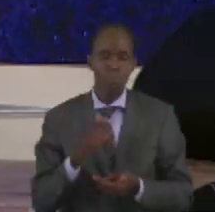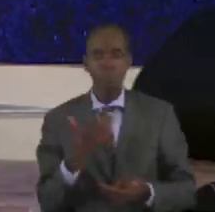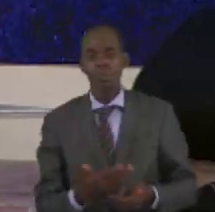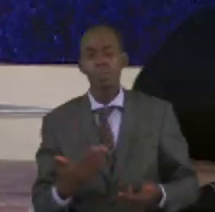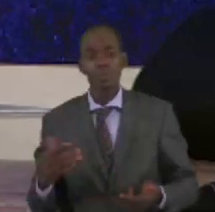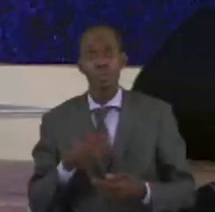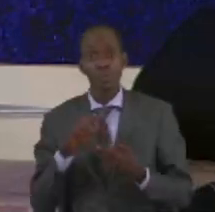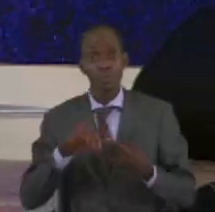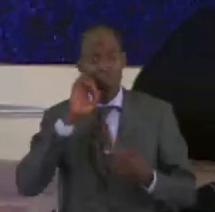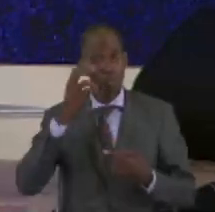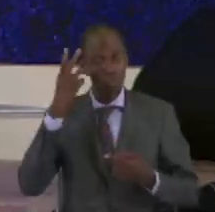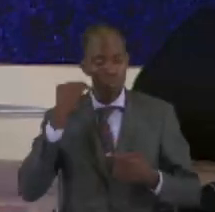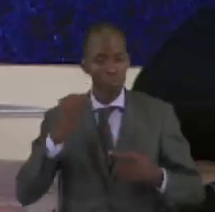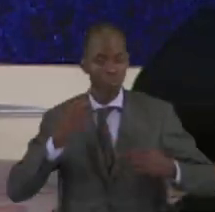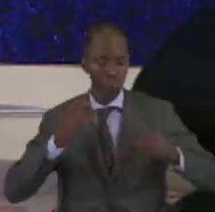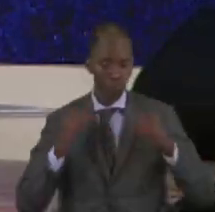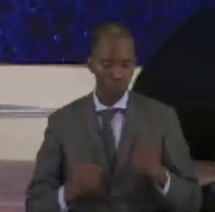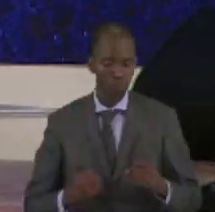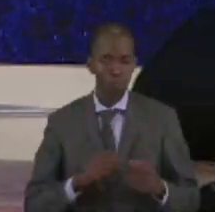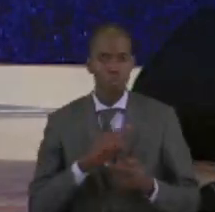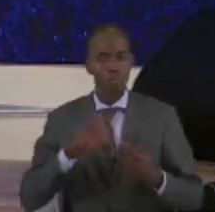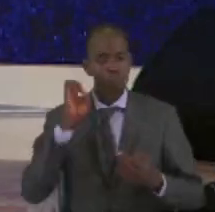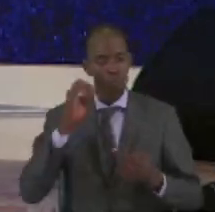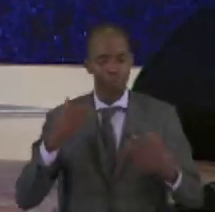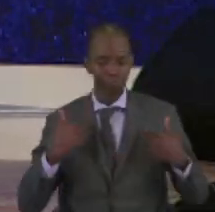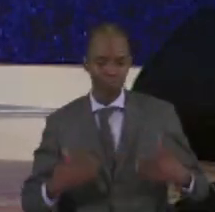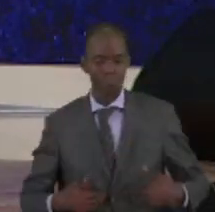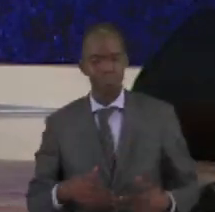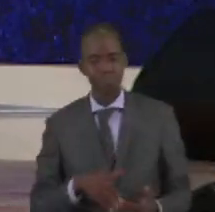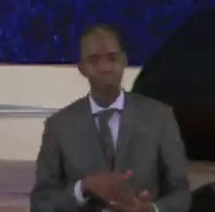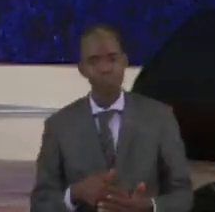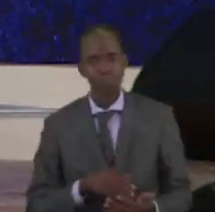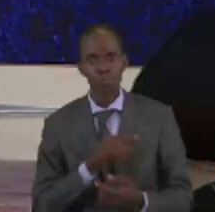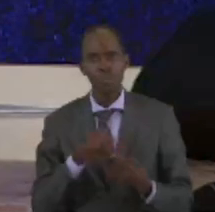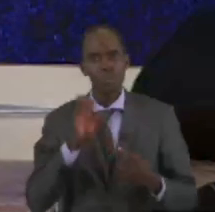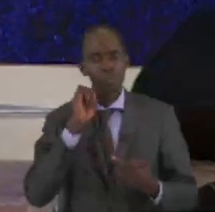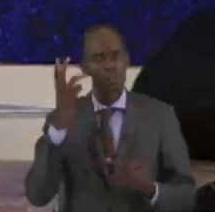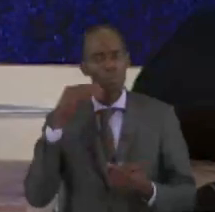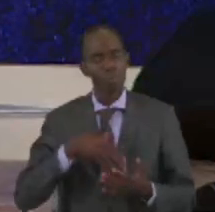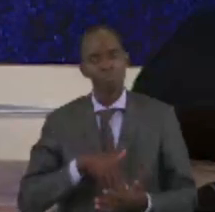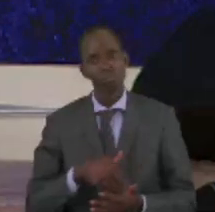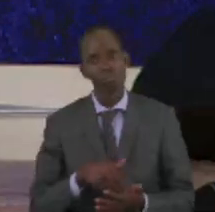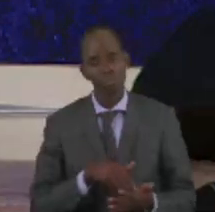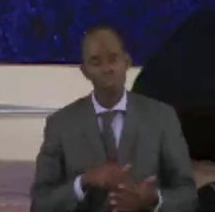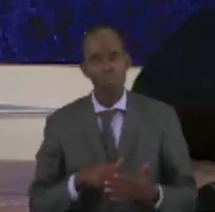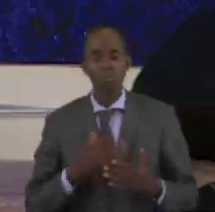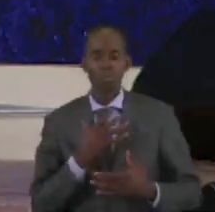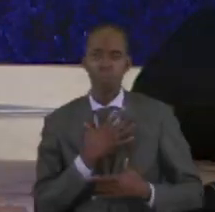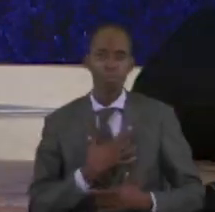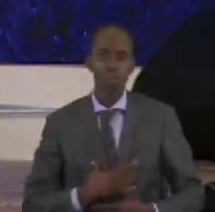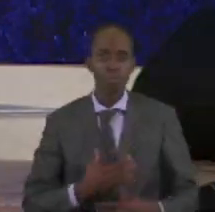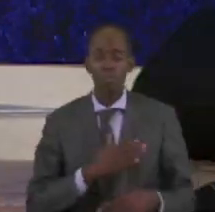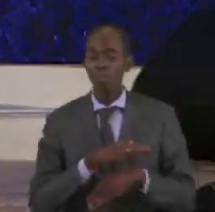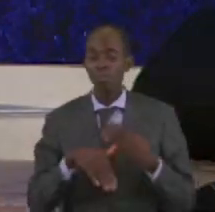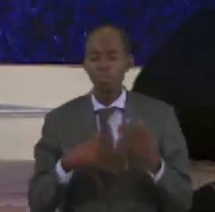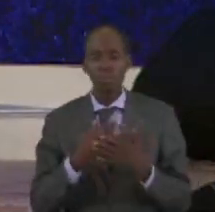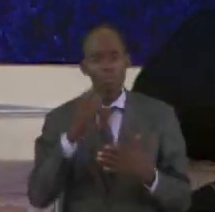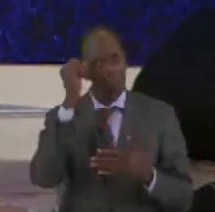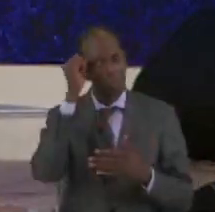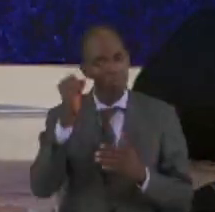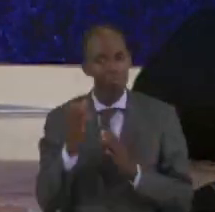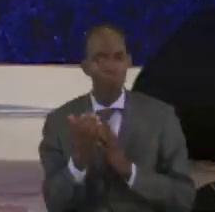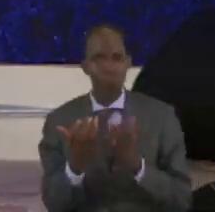choses, lorsqu'il était fort, lorsqu'il était physiquement fatigué, lorsqu'il était épuisé, lorsqu'il était affamé, tout